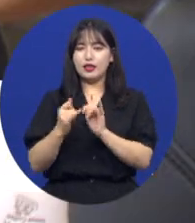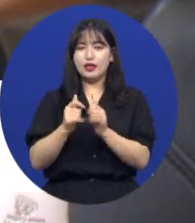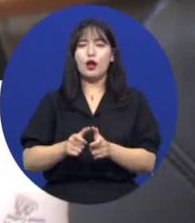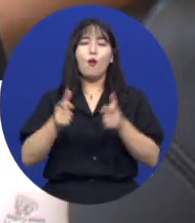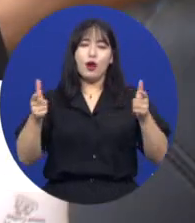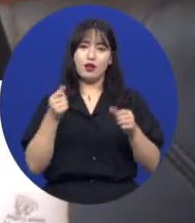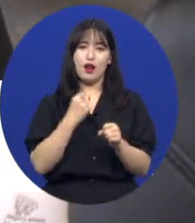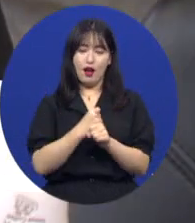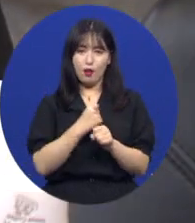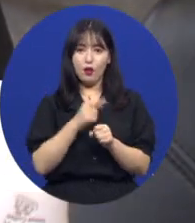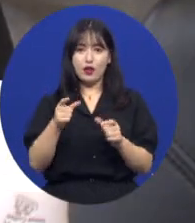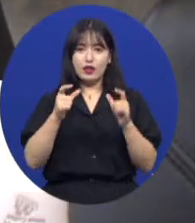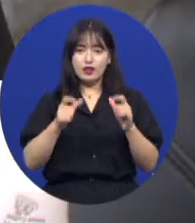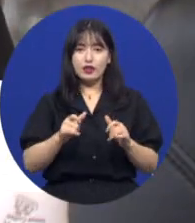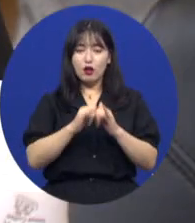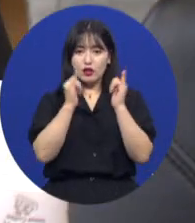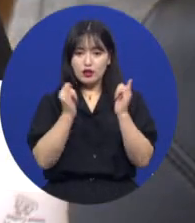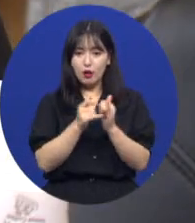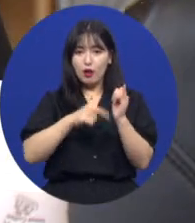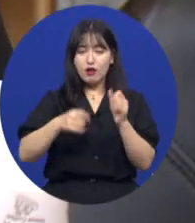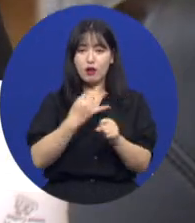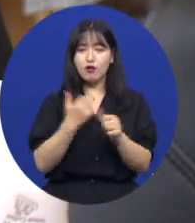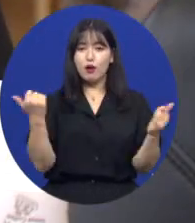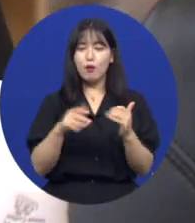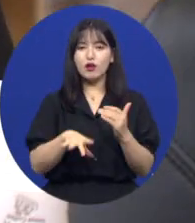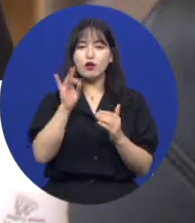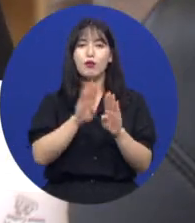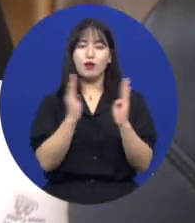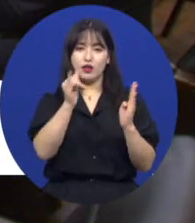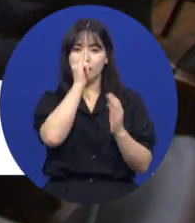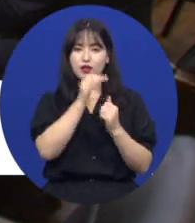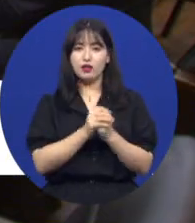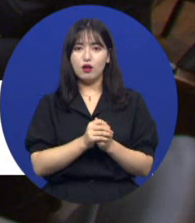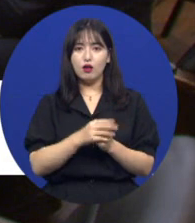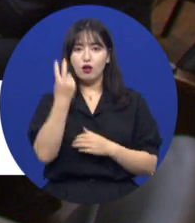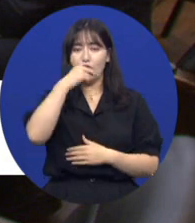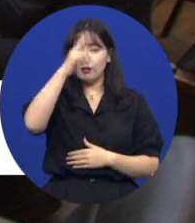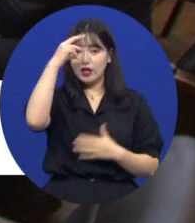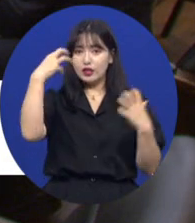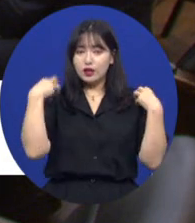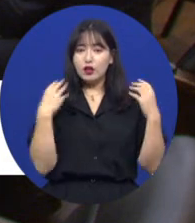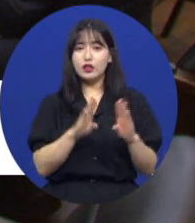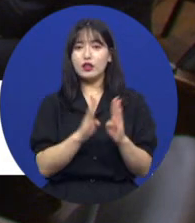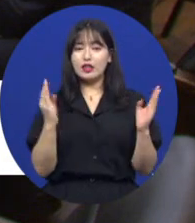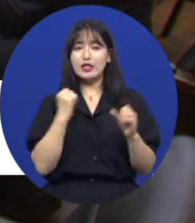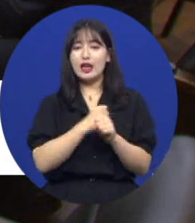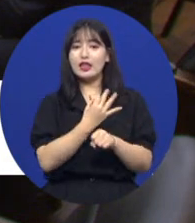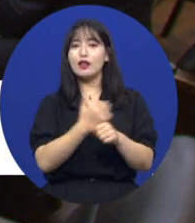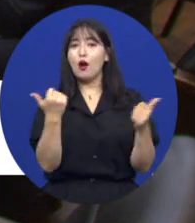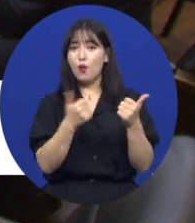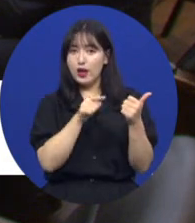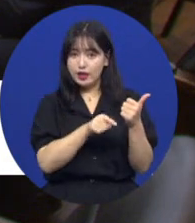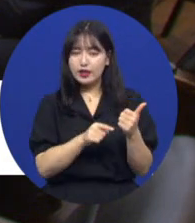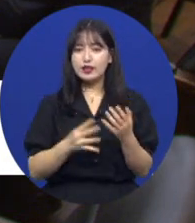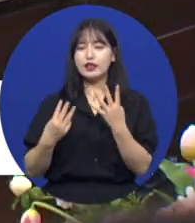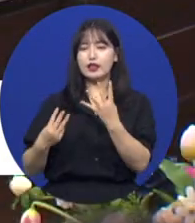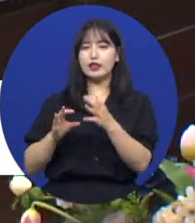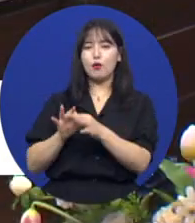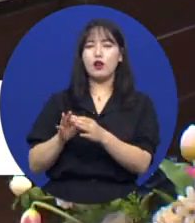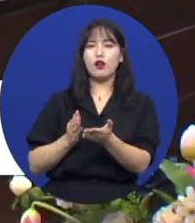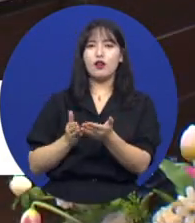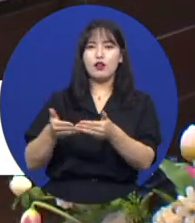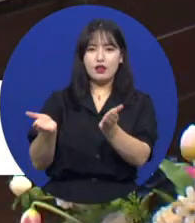지역사회 간담회가 처음으로 열렸습니다 제 주지만 검찰청에서 열린 간담회에는 사선 관련 단체와